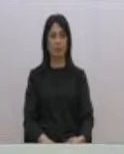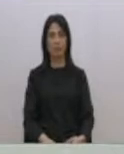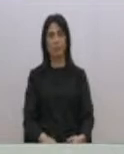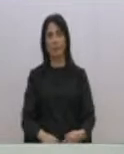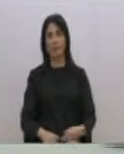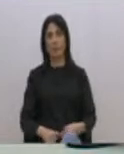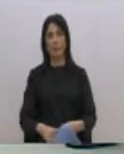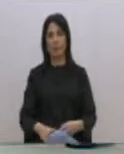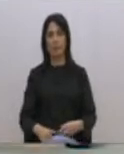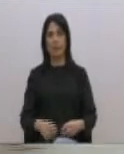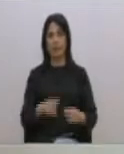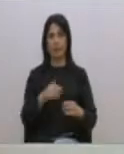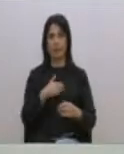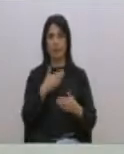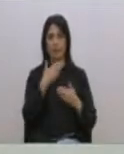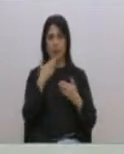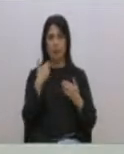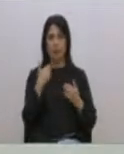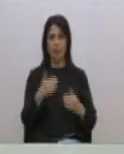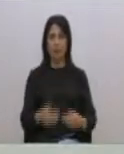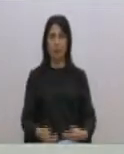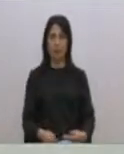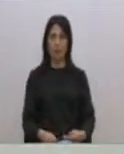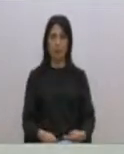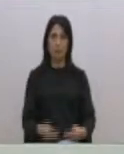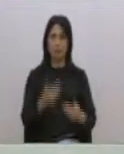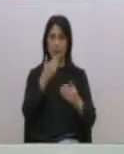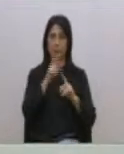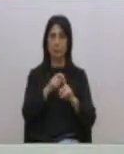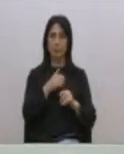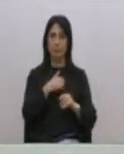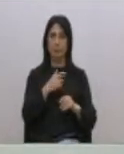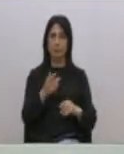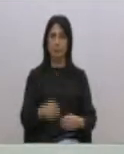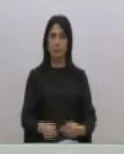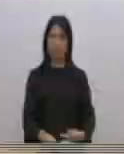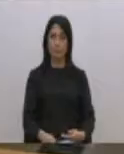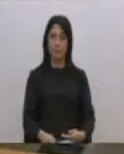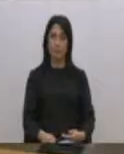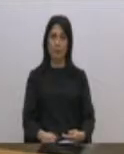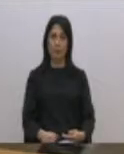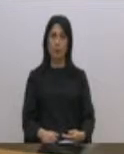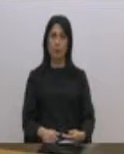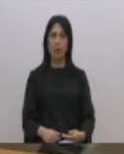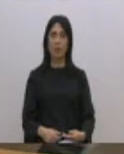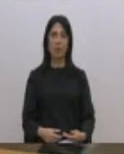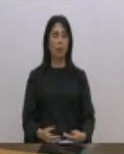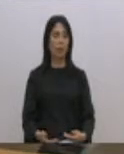Მადლობა, სხვა მსურველები არ არიან, დასკვნით სიტყვით უხსოთ ბატონ თანიკო.